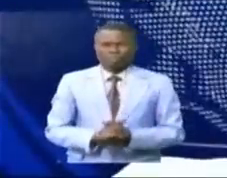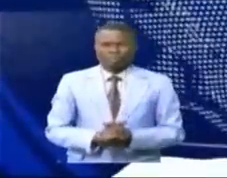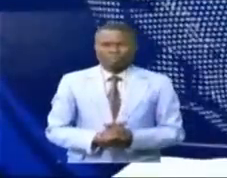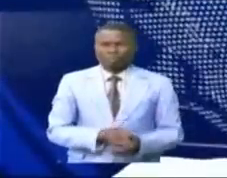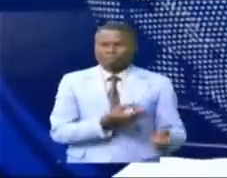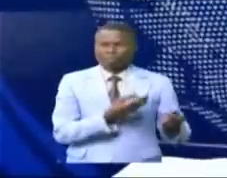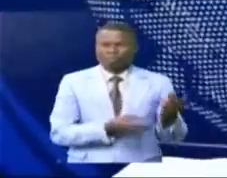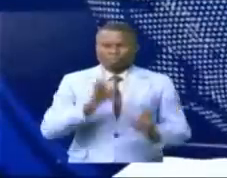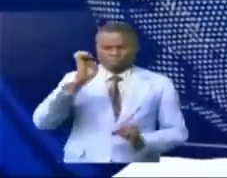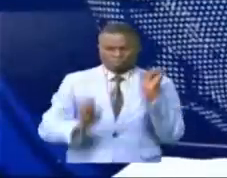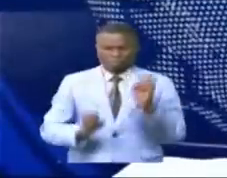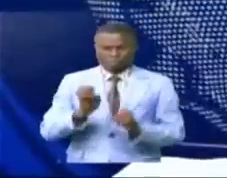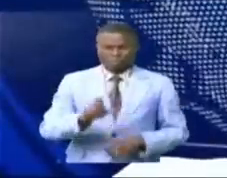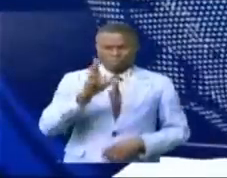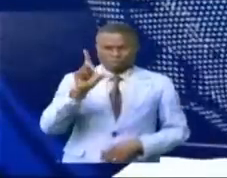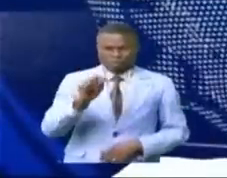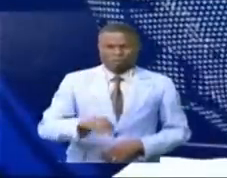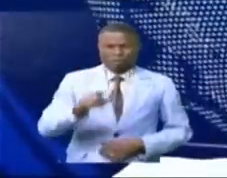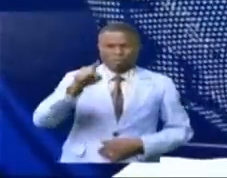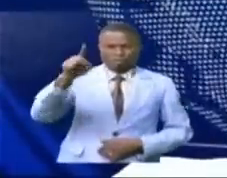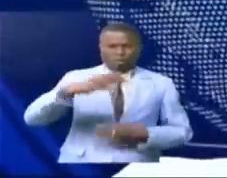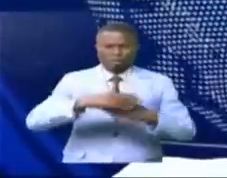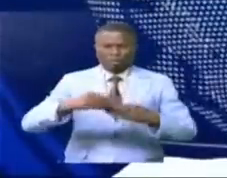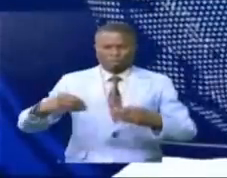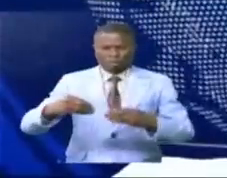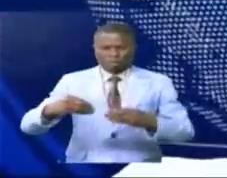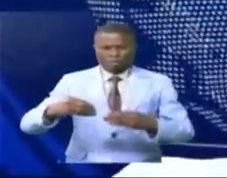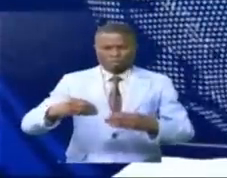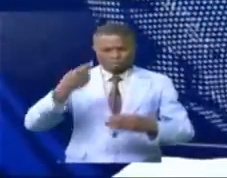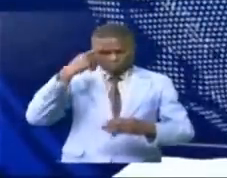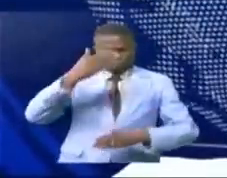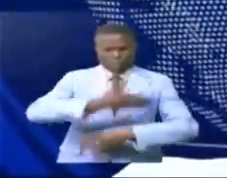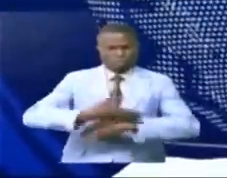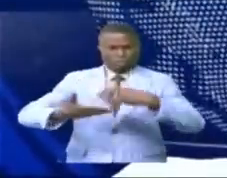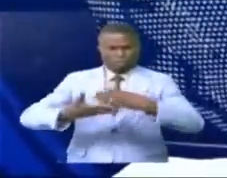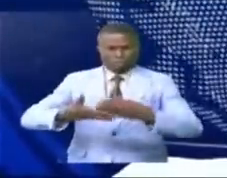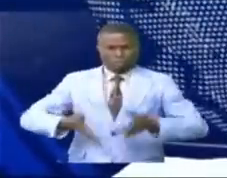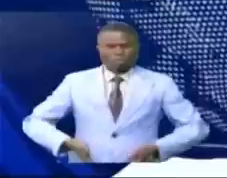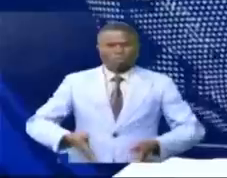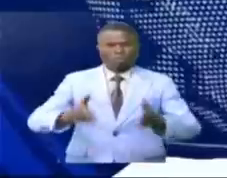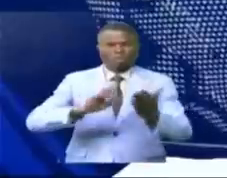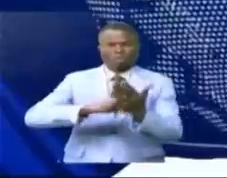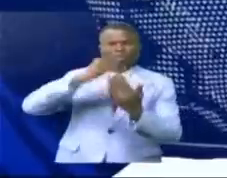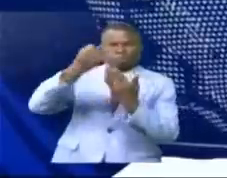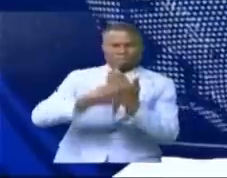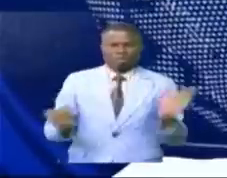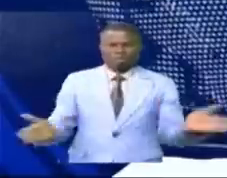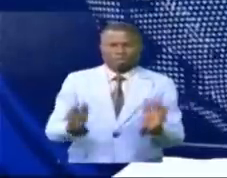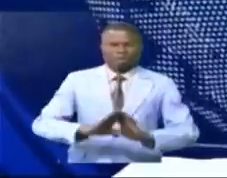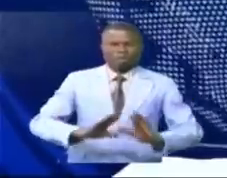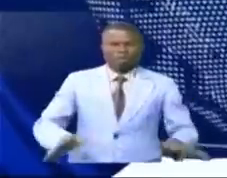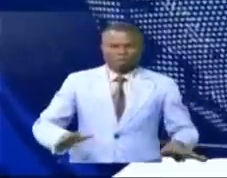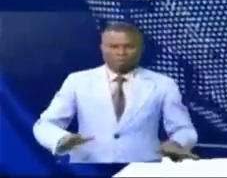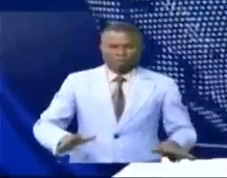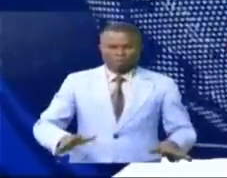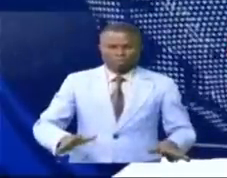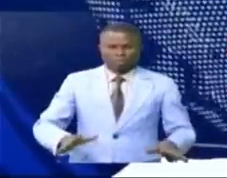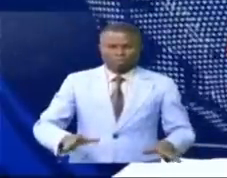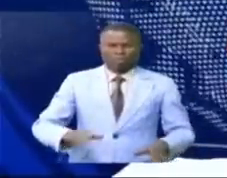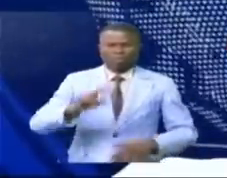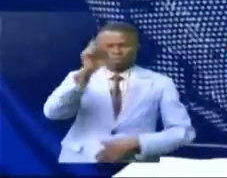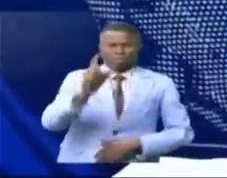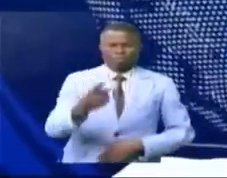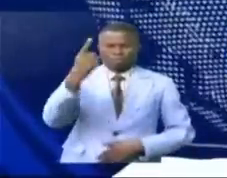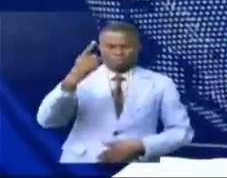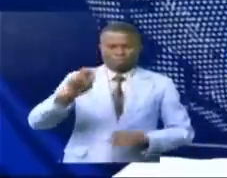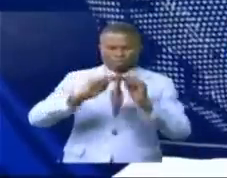Évalué à un montant de 20 millions de dollars, essentiellement en infrastructure, le projet de renforcement des capacités de la